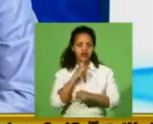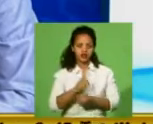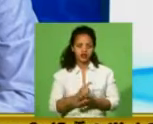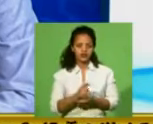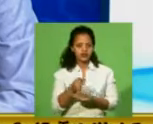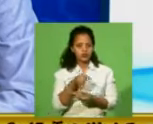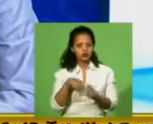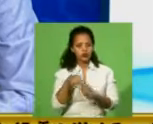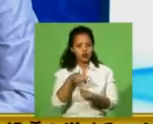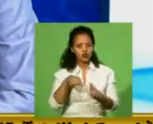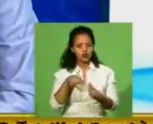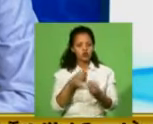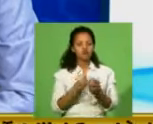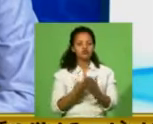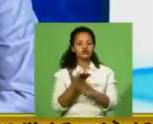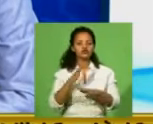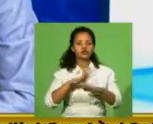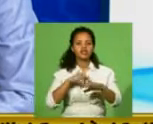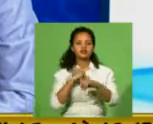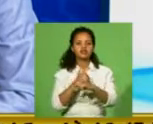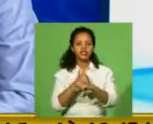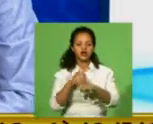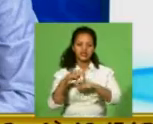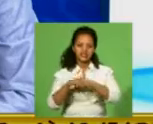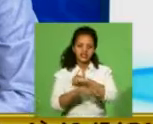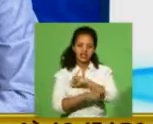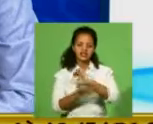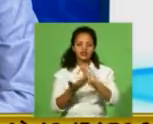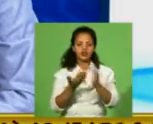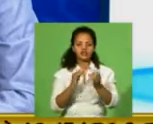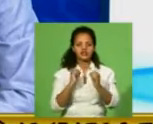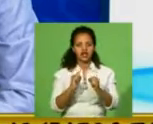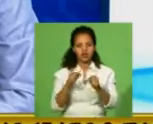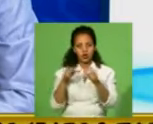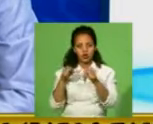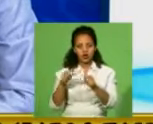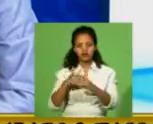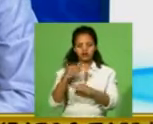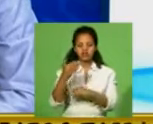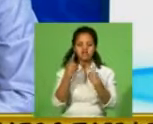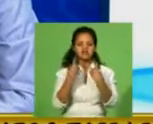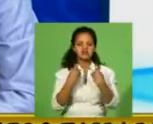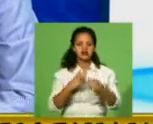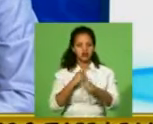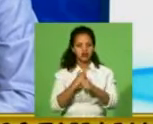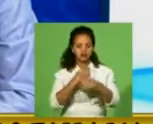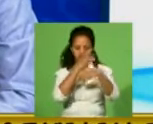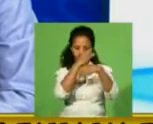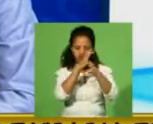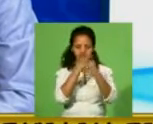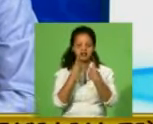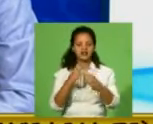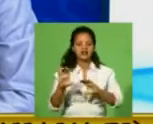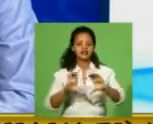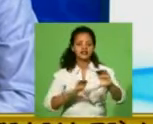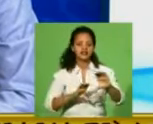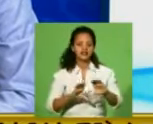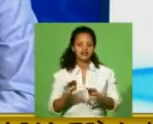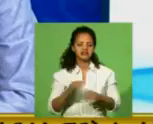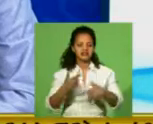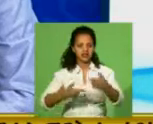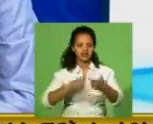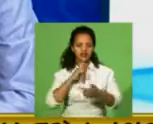ዞሮ ዞሮ ምንጩ ላይ የምንሰራው ዘላቂ ነው ሊሆን የሚችለውና ኳራንቲን ቀጥለን ያው ምርመራ ስራዎች የላብራቶሪ ምርመራም እያደረገን